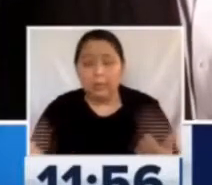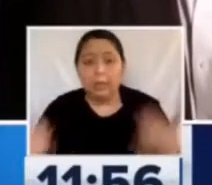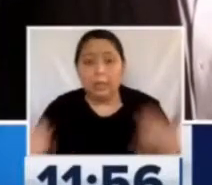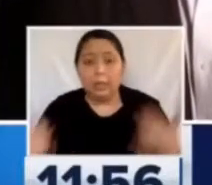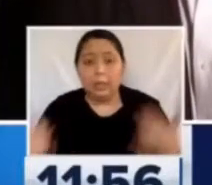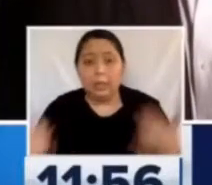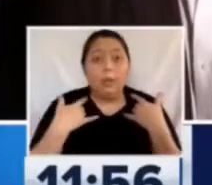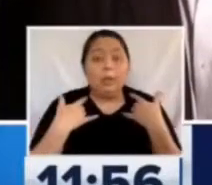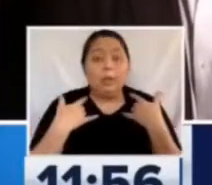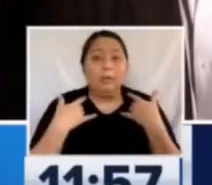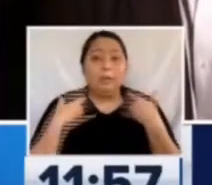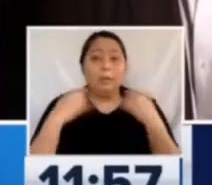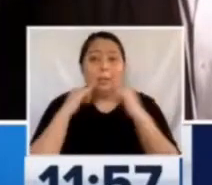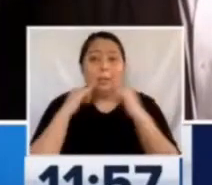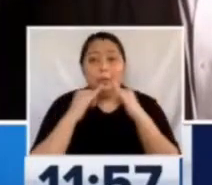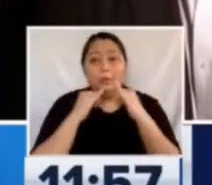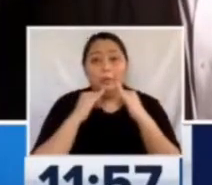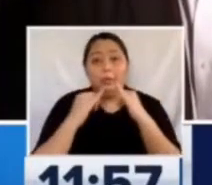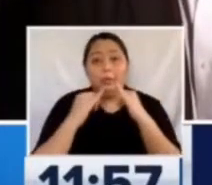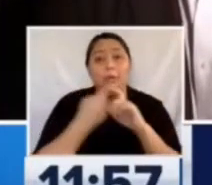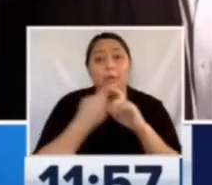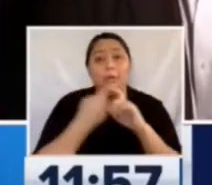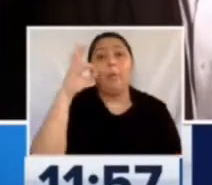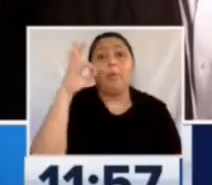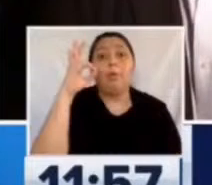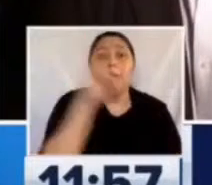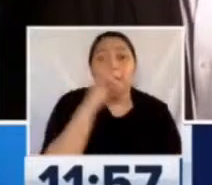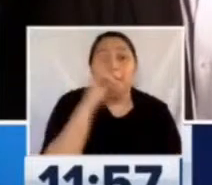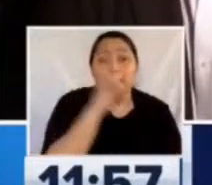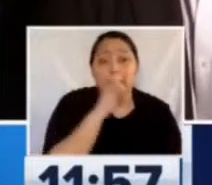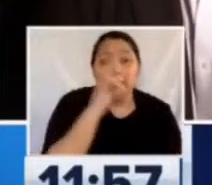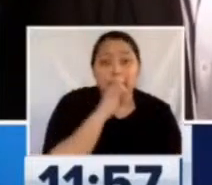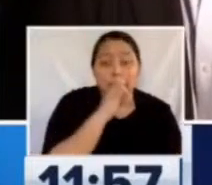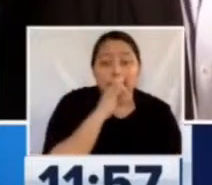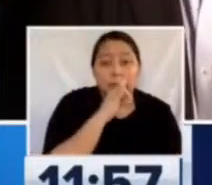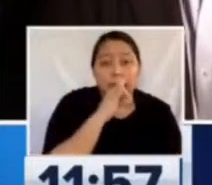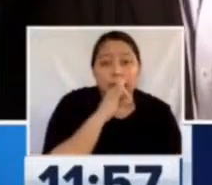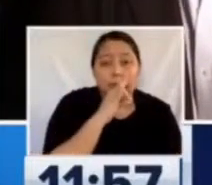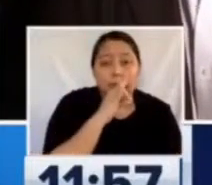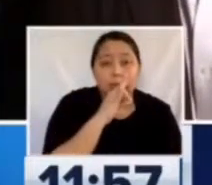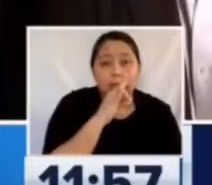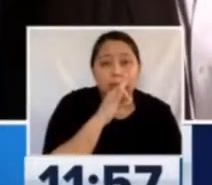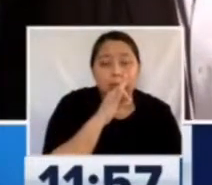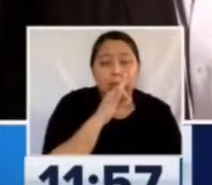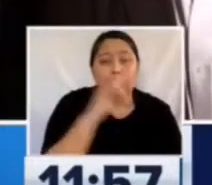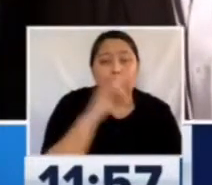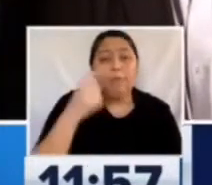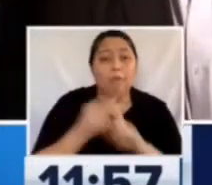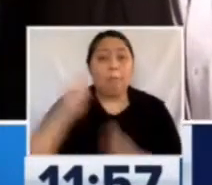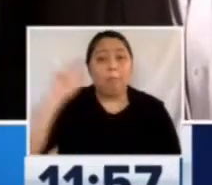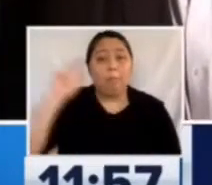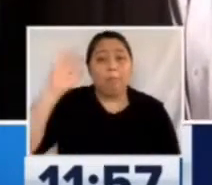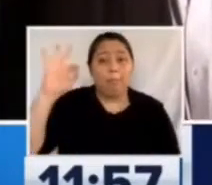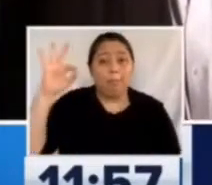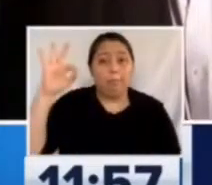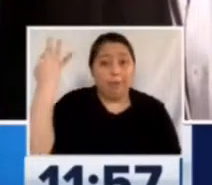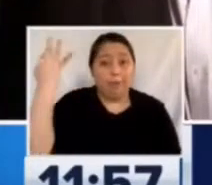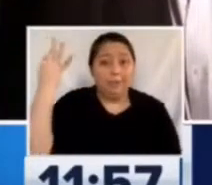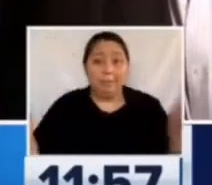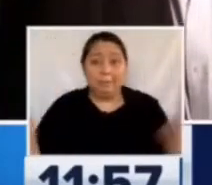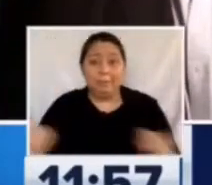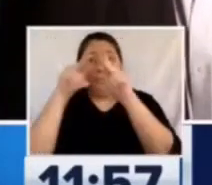COVID-19 pandemic? At ano ang masasabi nyo na voluntary na lang ang PhilHealth contribution